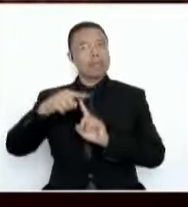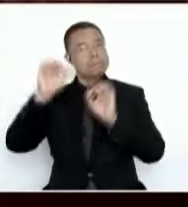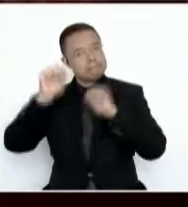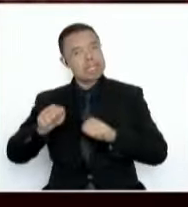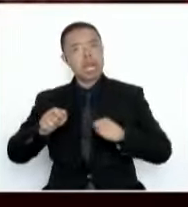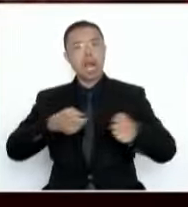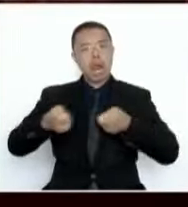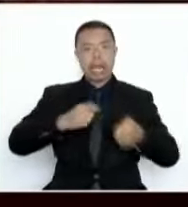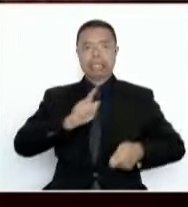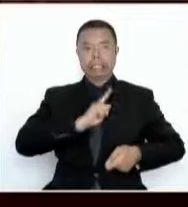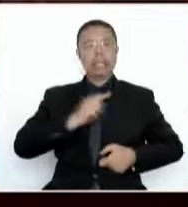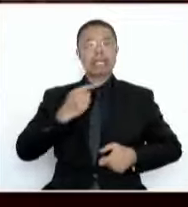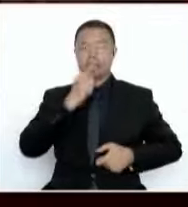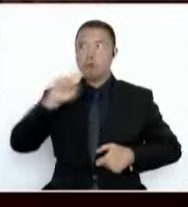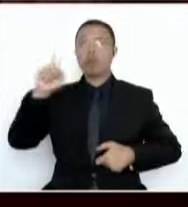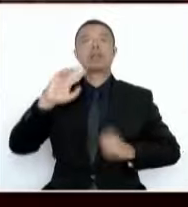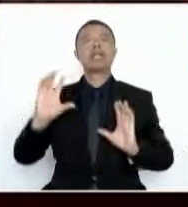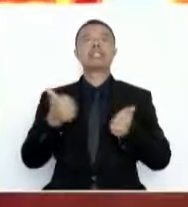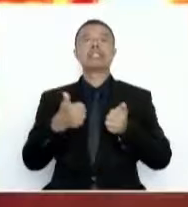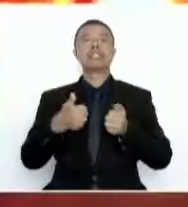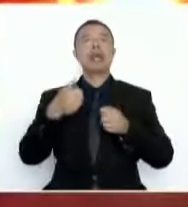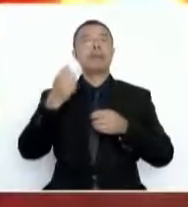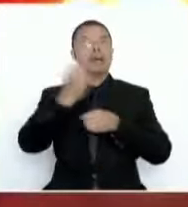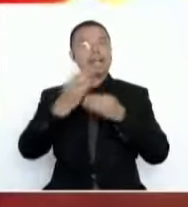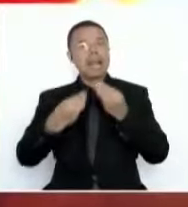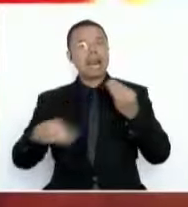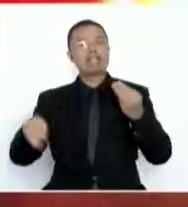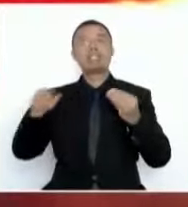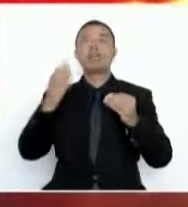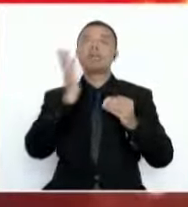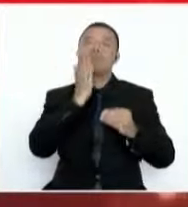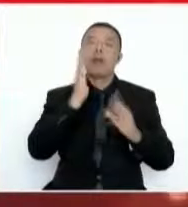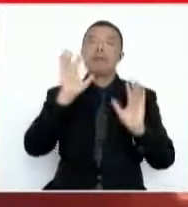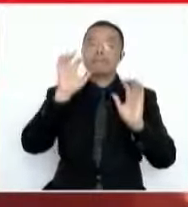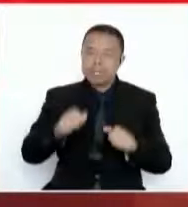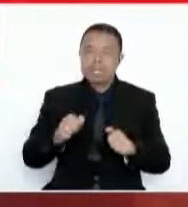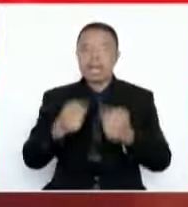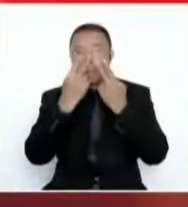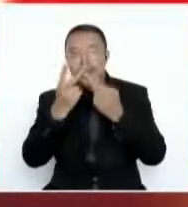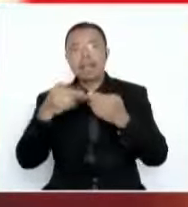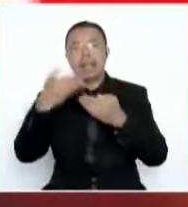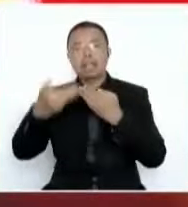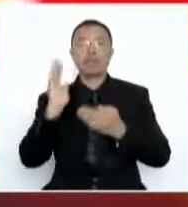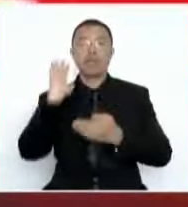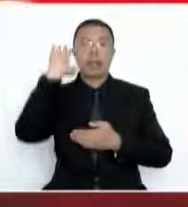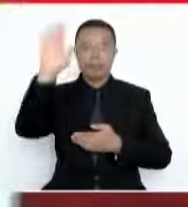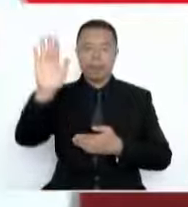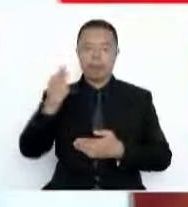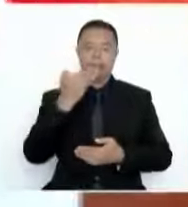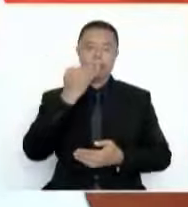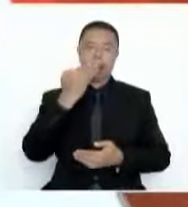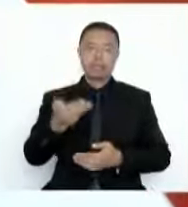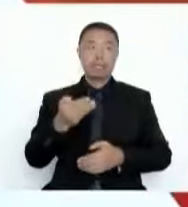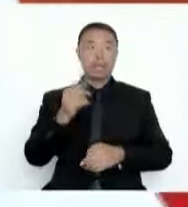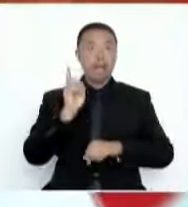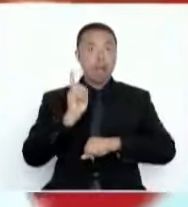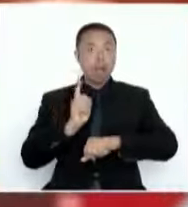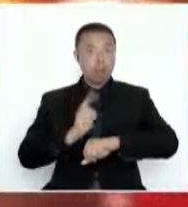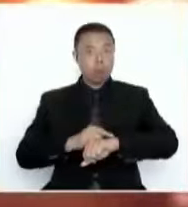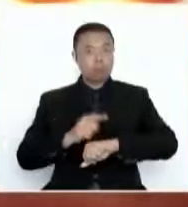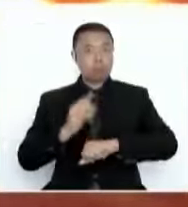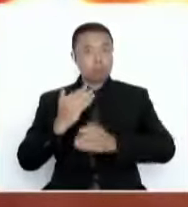dan Insyaallah kita bisa menyiapkan generasi muda yang akan menghadapi era selanjutnya Terima kasih Masih ada sisa